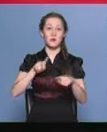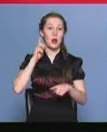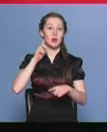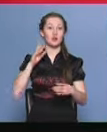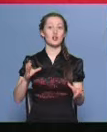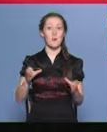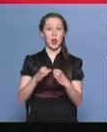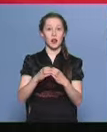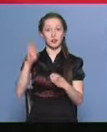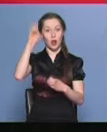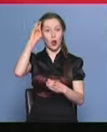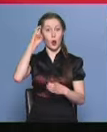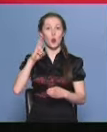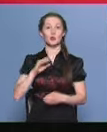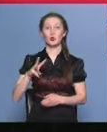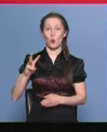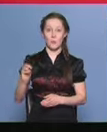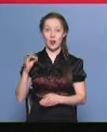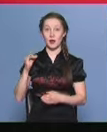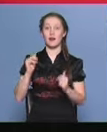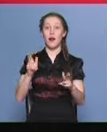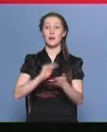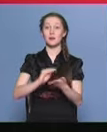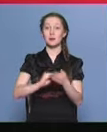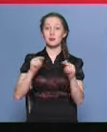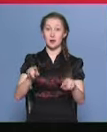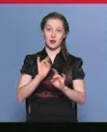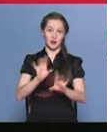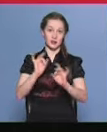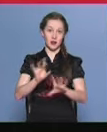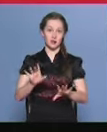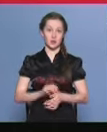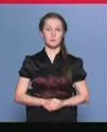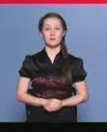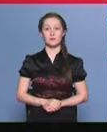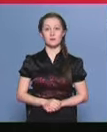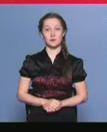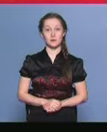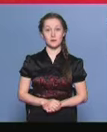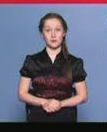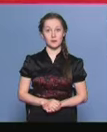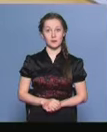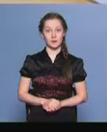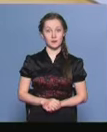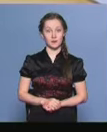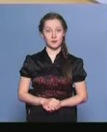Госдуме страны. Но тест, который писали в нашей республике, отличался от всех. Чем, Елена Галимулина расскажет.